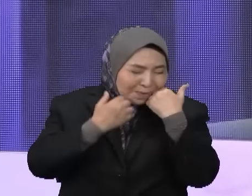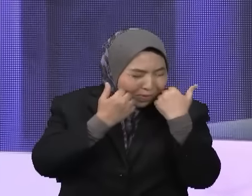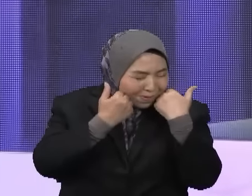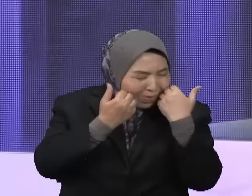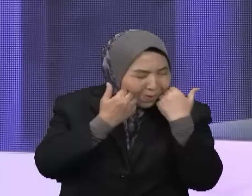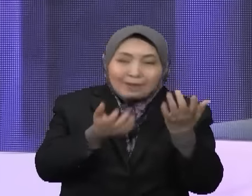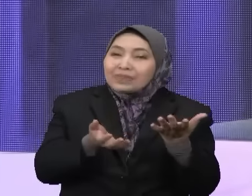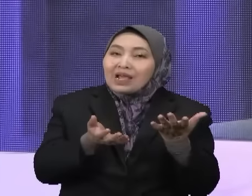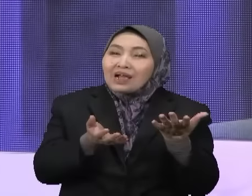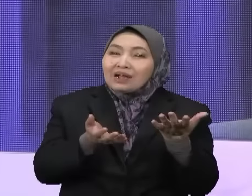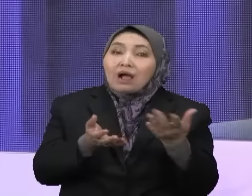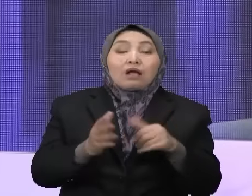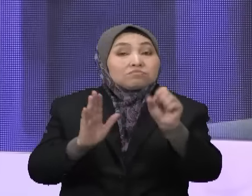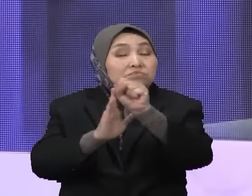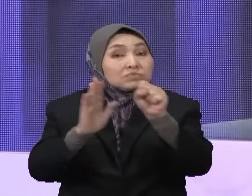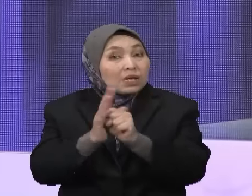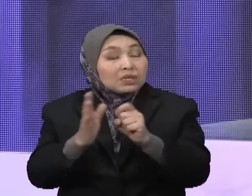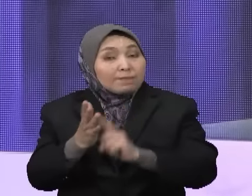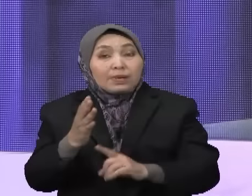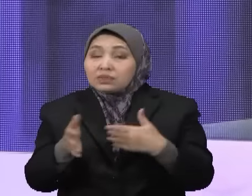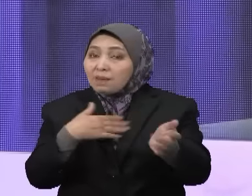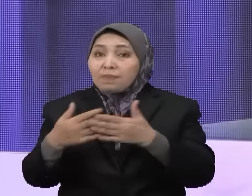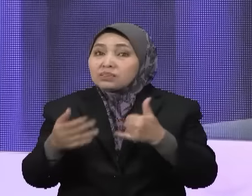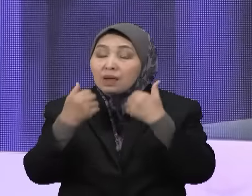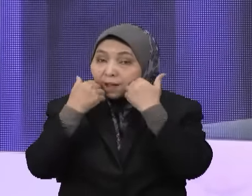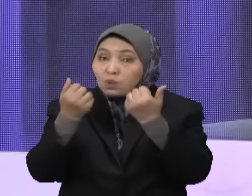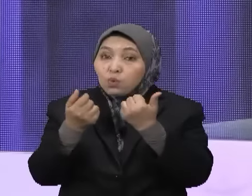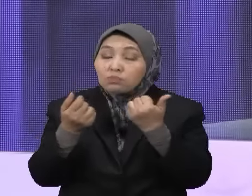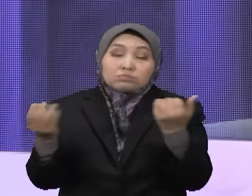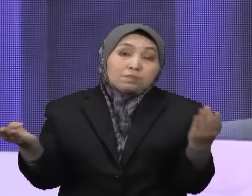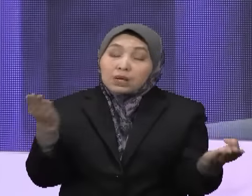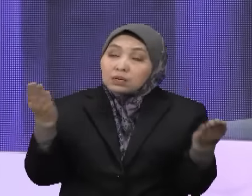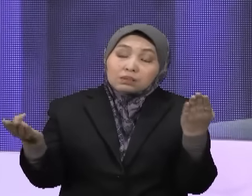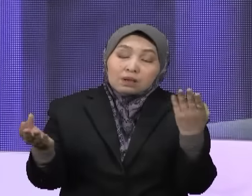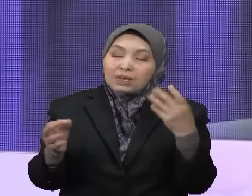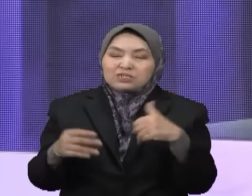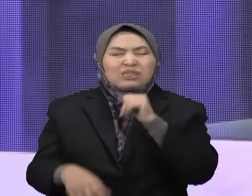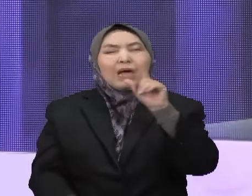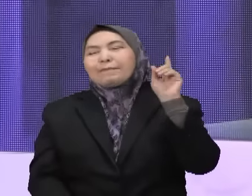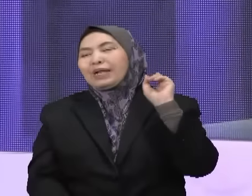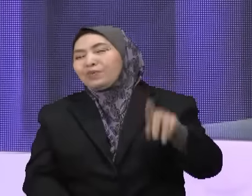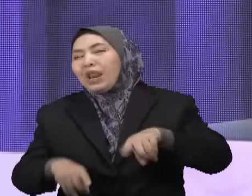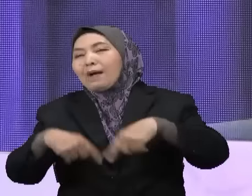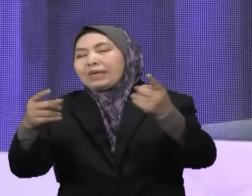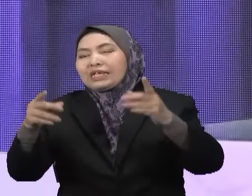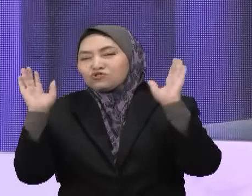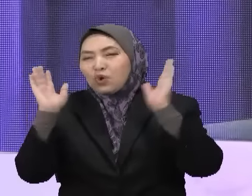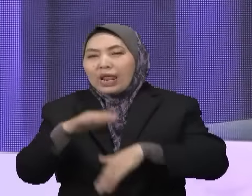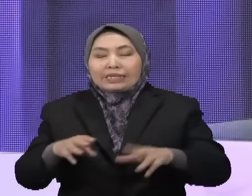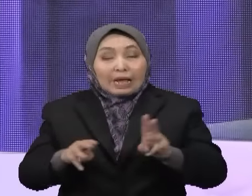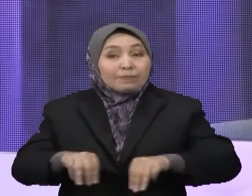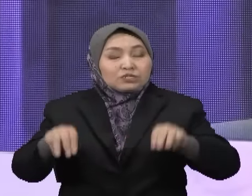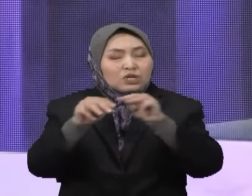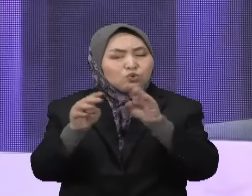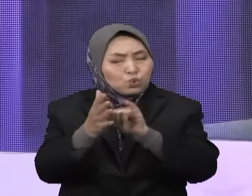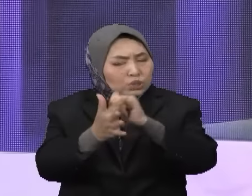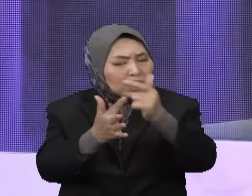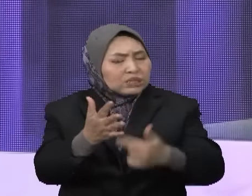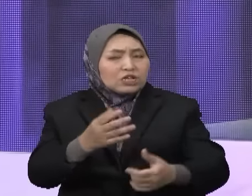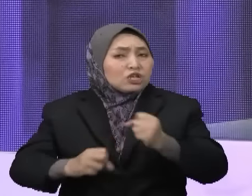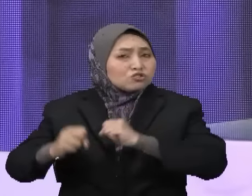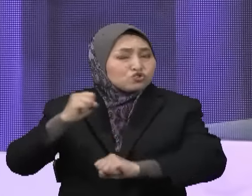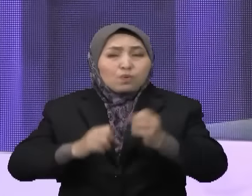Dan syaratnya apa? Biarlah malu berbanding dengan kalau macam tu tak payahlah pergi sembahyang kat masjid. Ha, kan? Itu adalah antara sifat